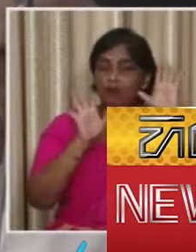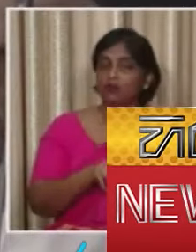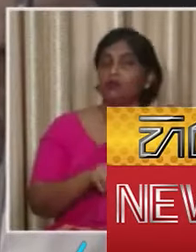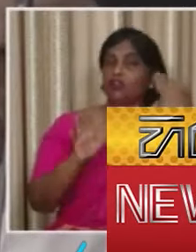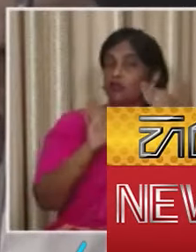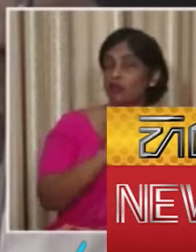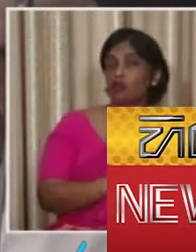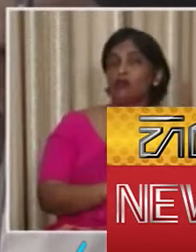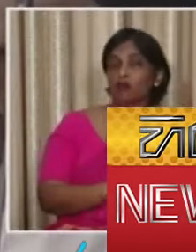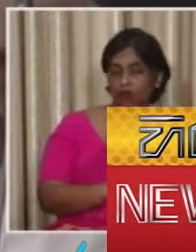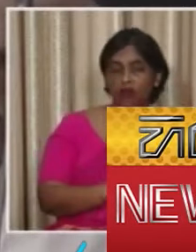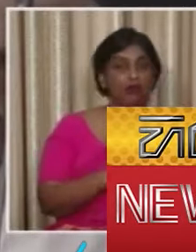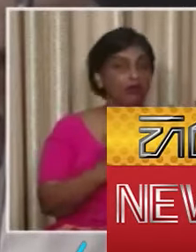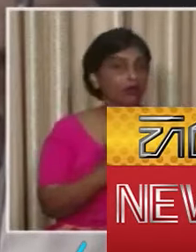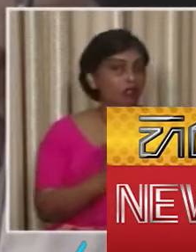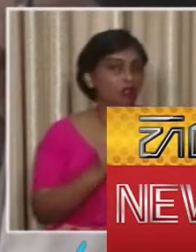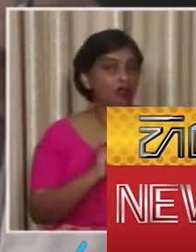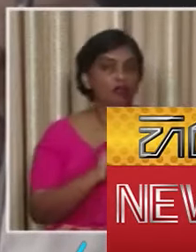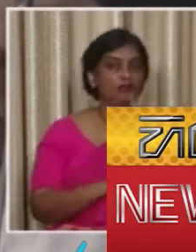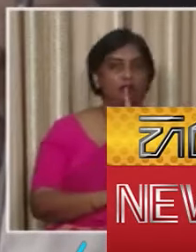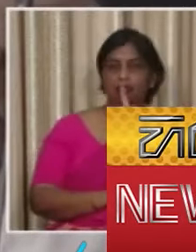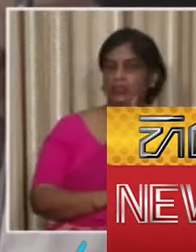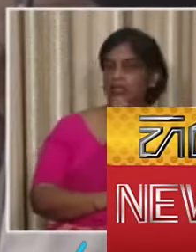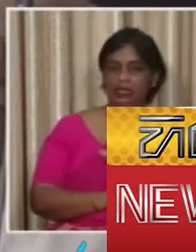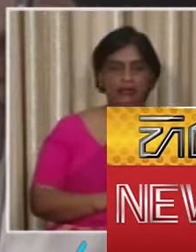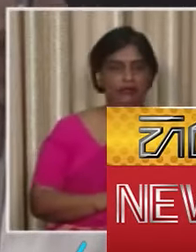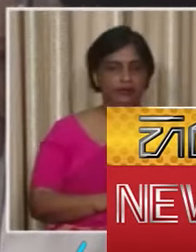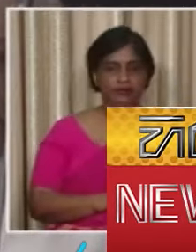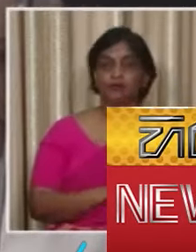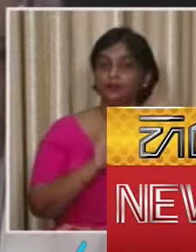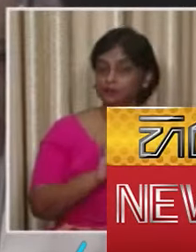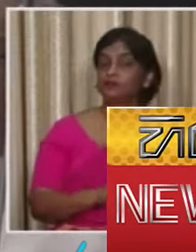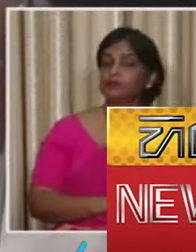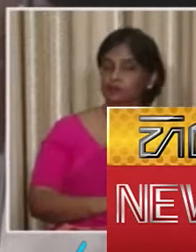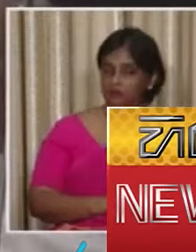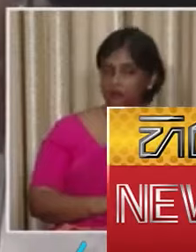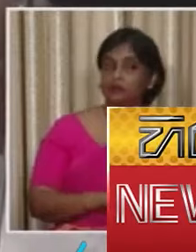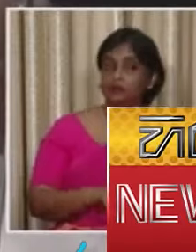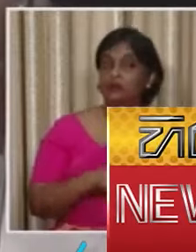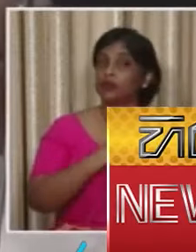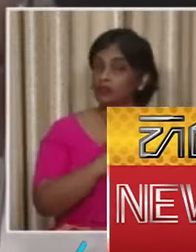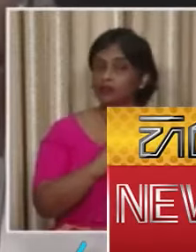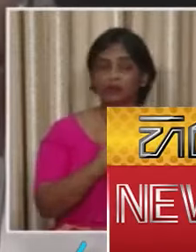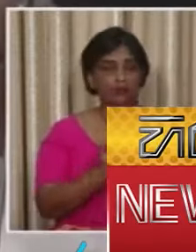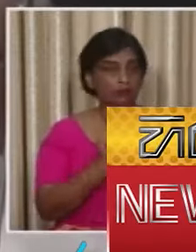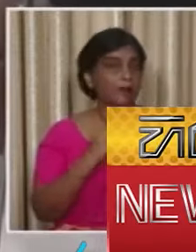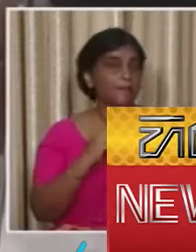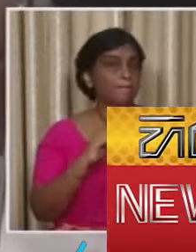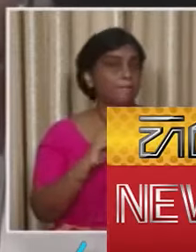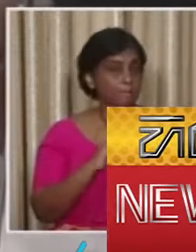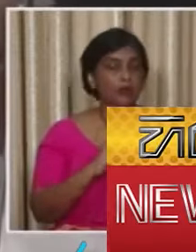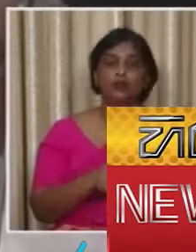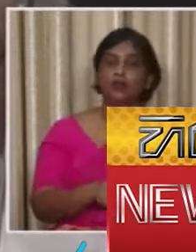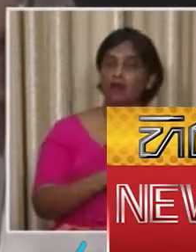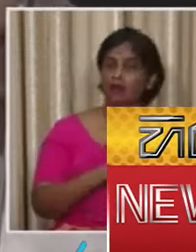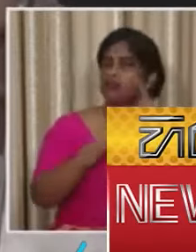සඳහා මුදල් උපදවා ගන්න ක්‍රමය ගැන ඔවුන් වචනයක් කතා කරන්නේ නැහැ. හැබැයි මම මේ වගකීම බාරගත්තාට පස්සේ